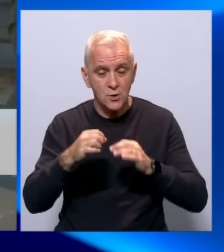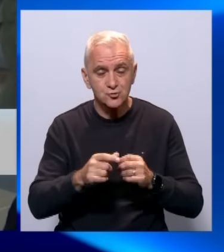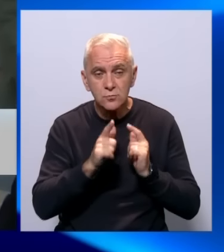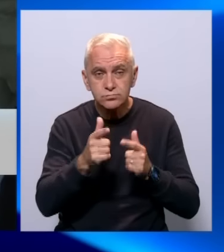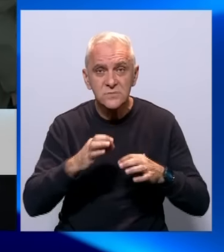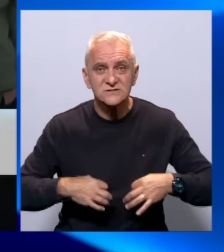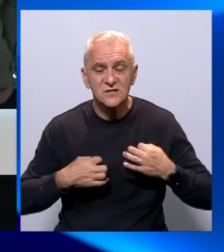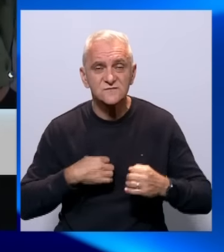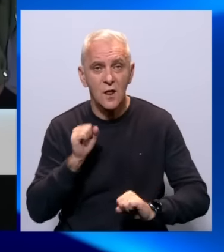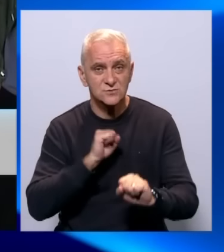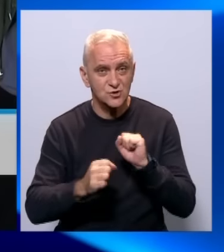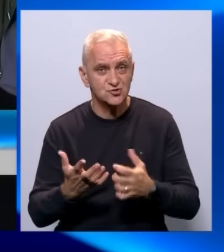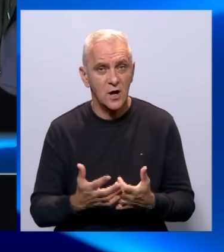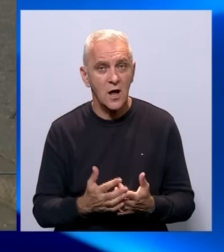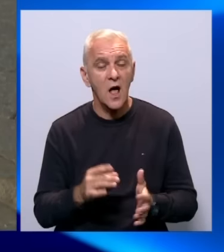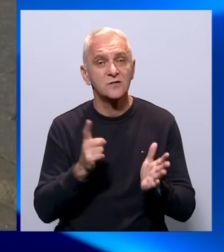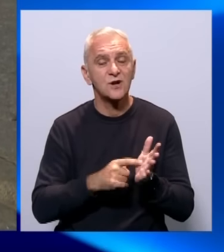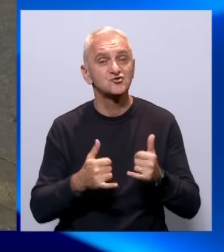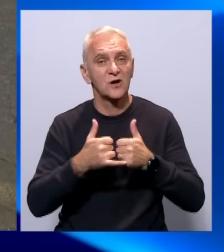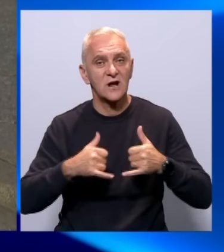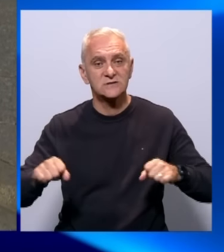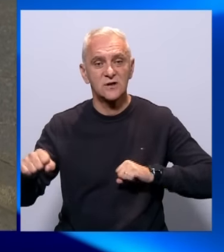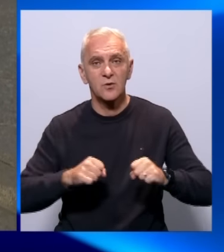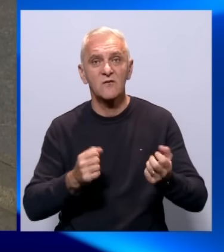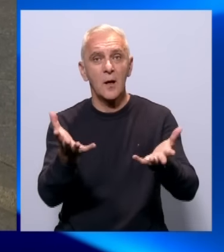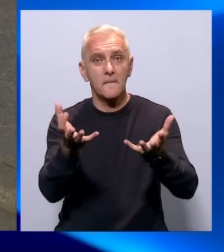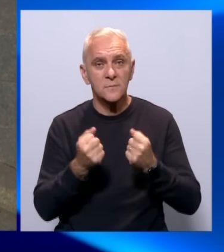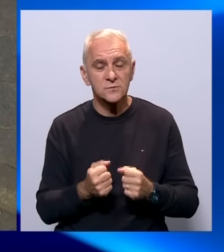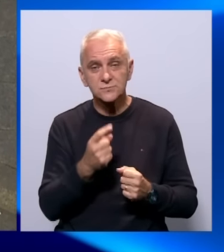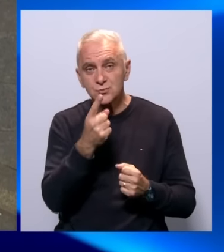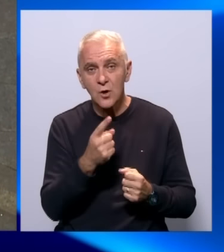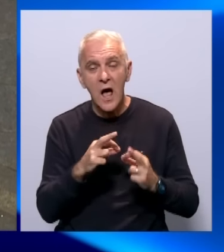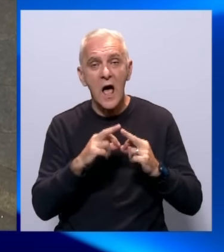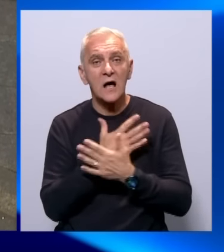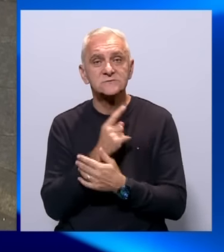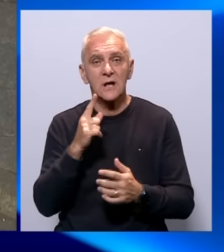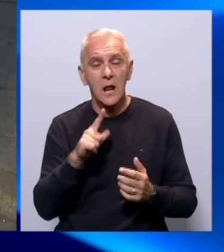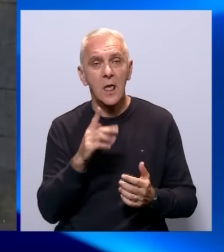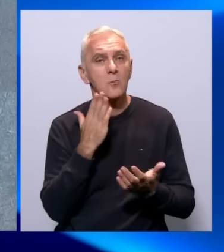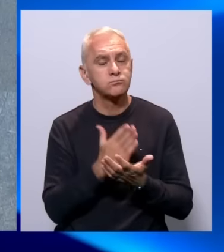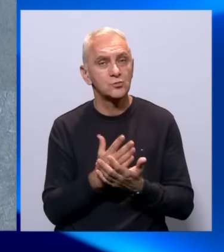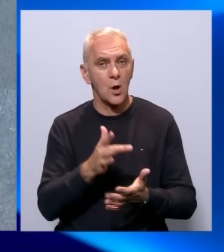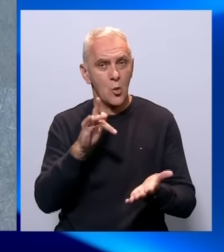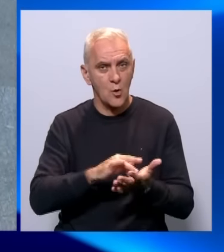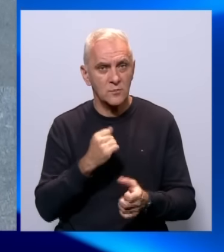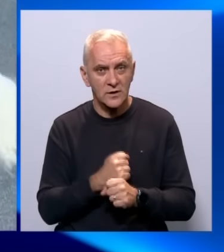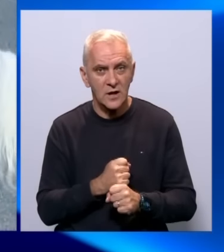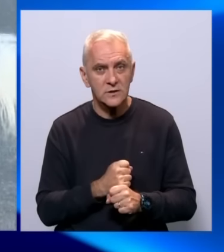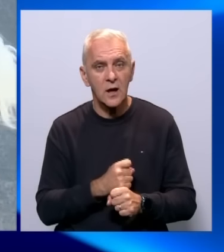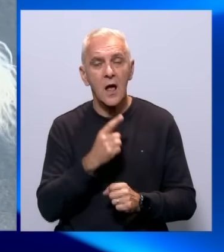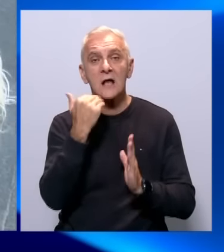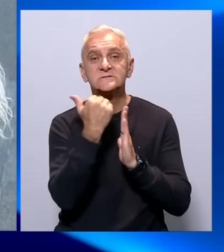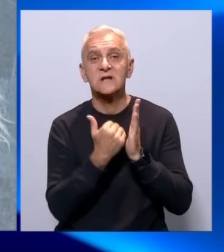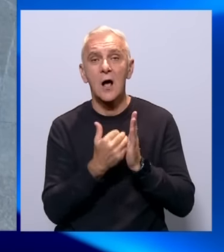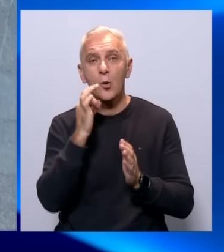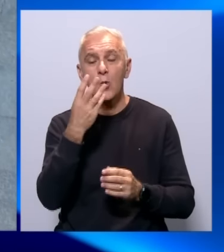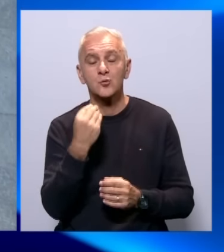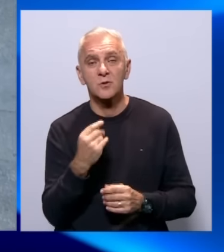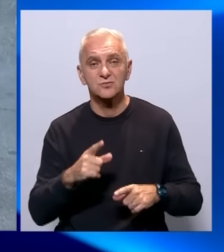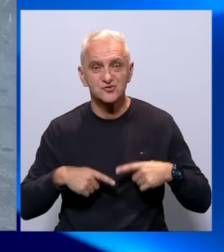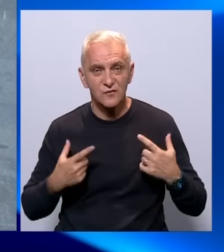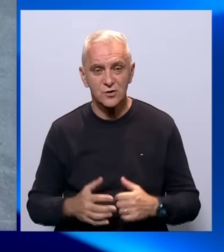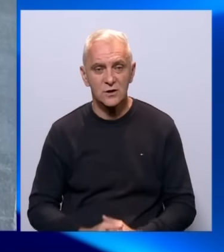adekvatnu zdravstvenu zaštitu. Traže od gradske uprave da poduzmu mjere da azil bude funkcionalan i da se primjeni zakon o